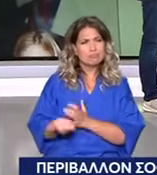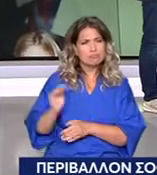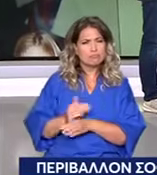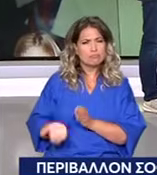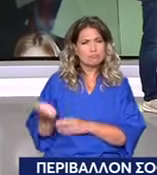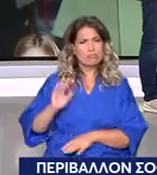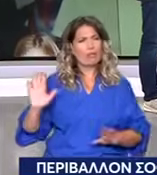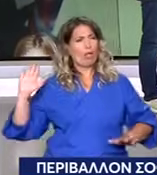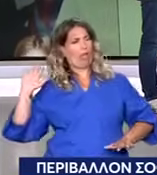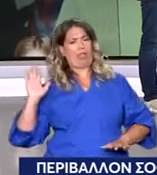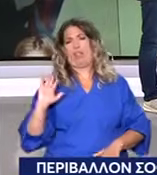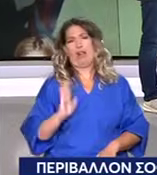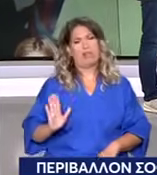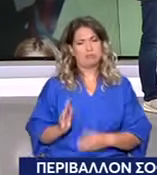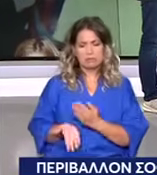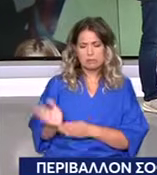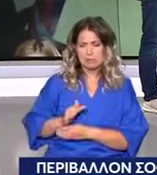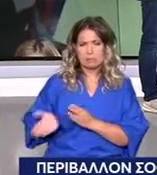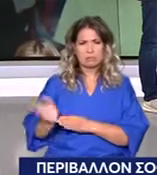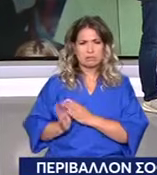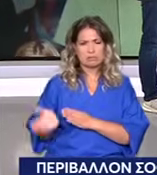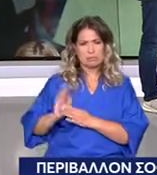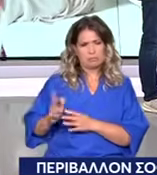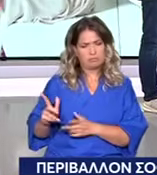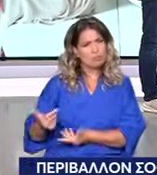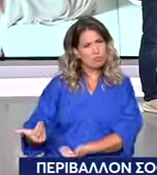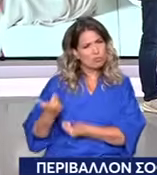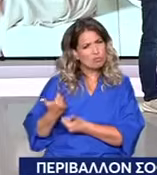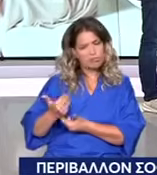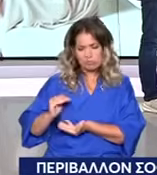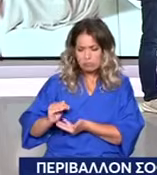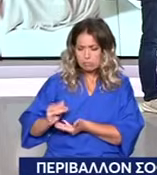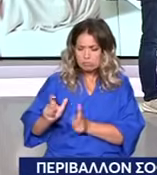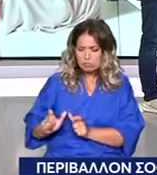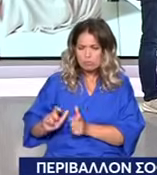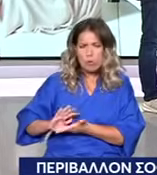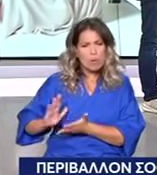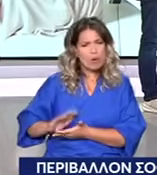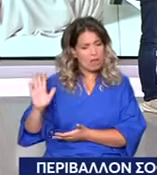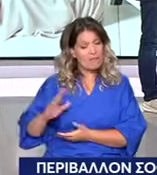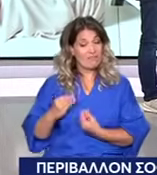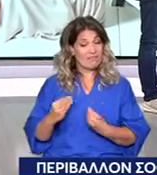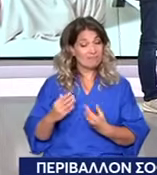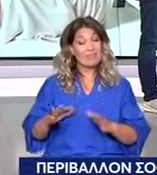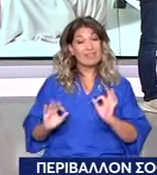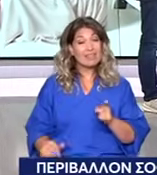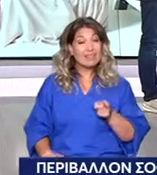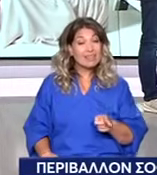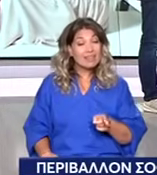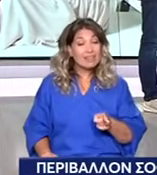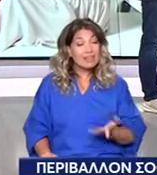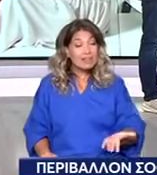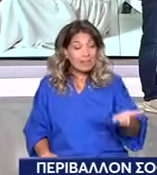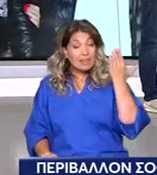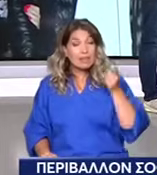βράδυ, μεγάλωσε το παιδί της ουσιαστικά μέσα στο δικηγορικό γραφείο και είχε ξεκινήσει με τον κύριο Λίτρα όταν ήταν οι δυο τους